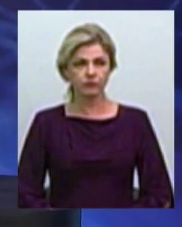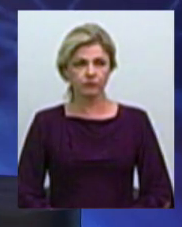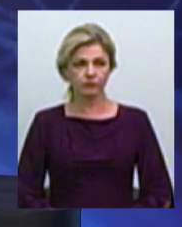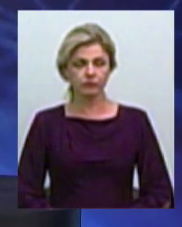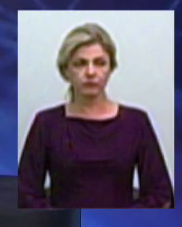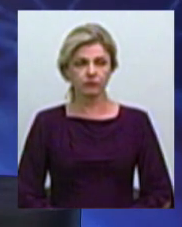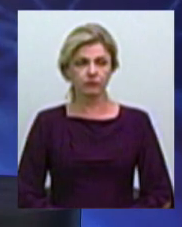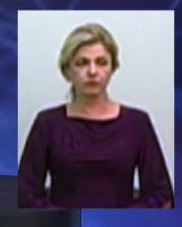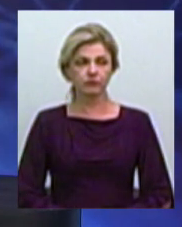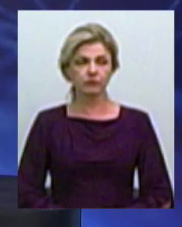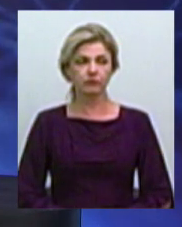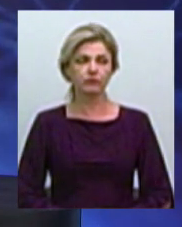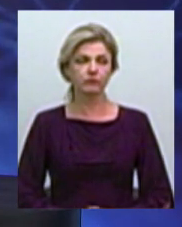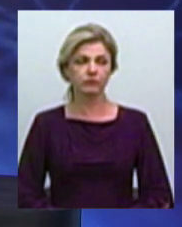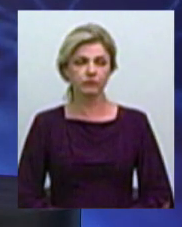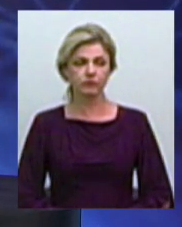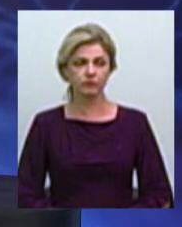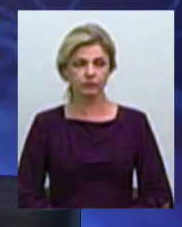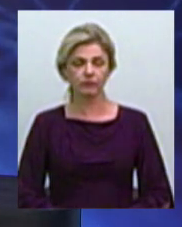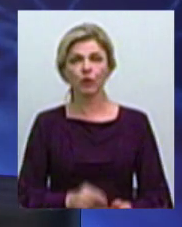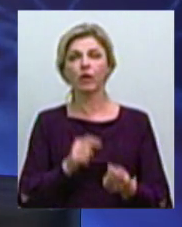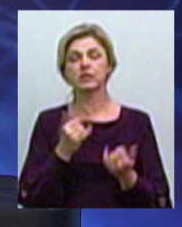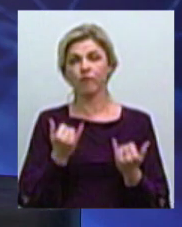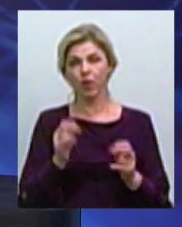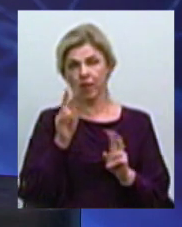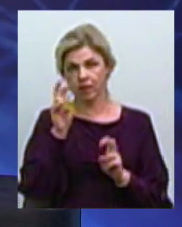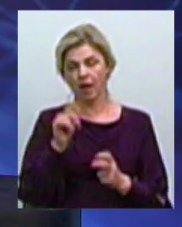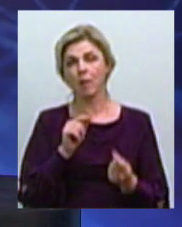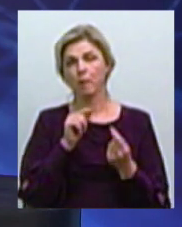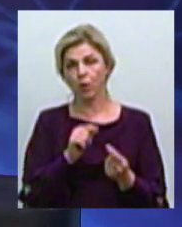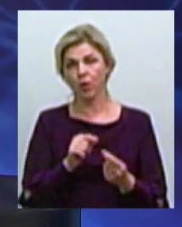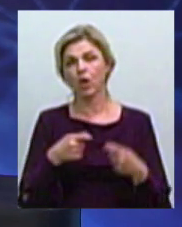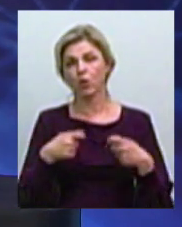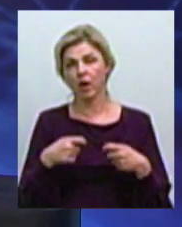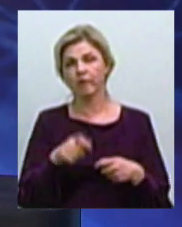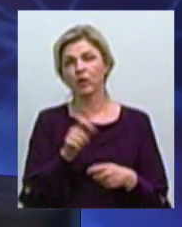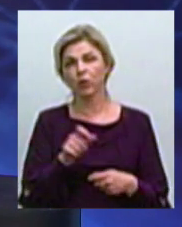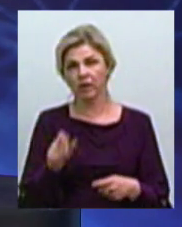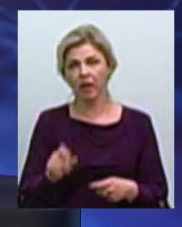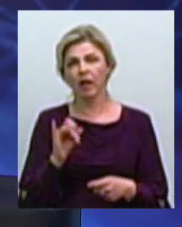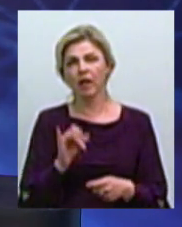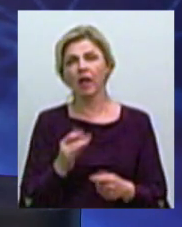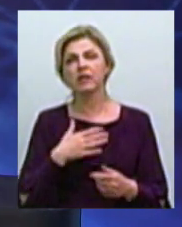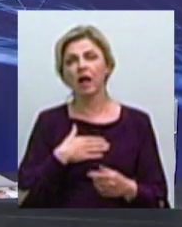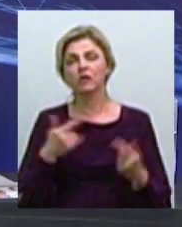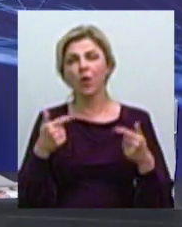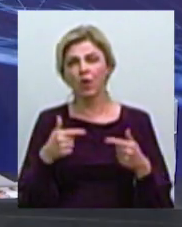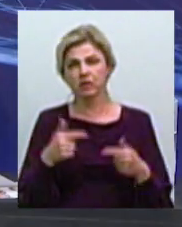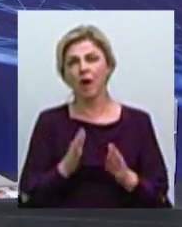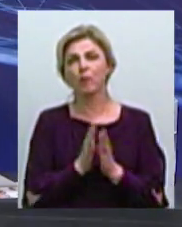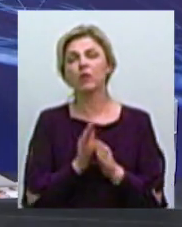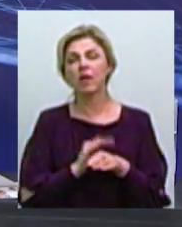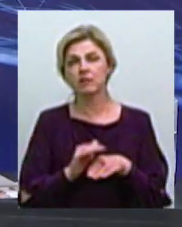За тими днями працюємо в прямому ефірі. Протидія торгівлі людьми – наша тема. І Маргарита Пархоменка у нас в студії. Маргарита Петрівна, будь